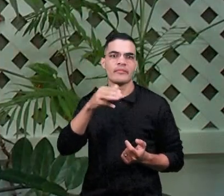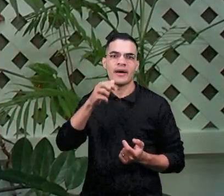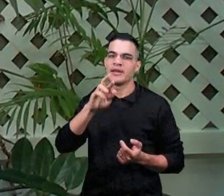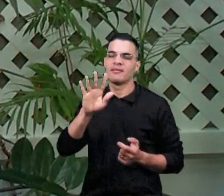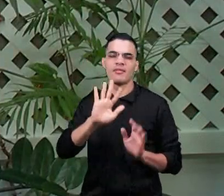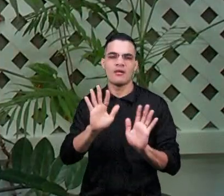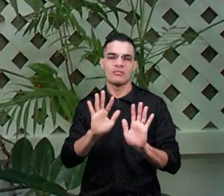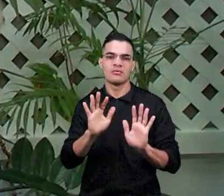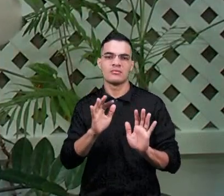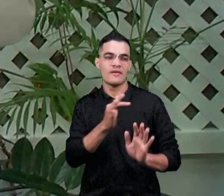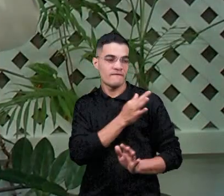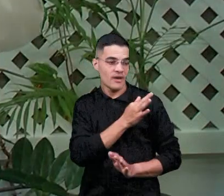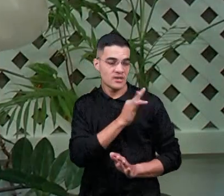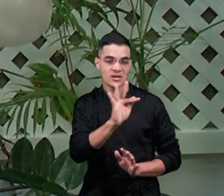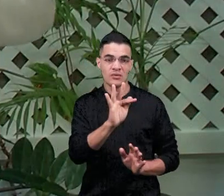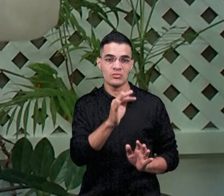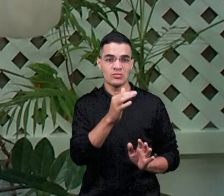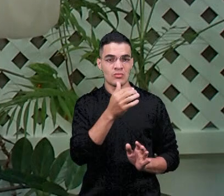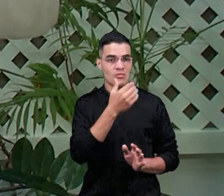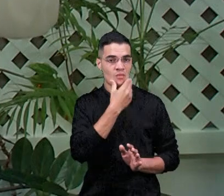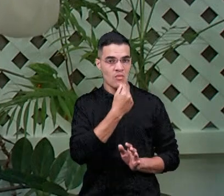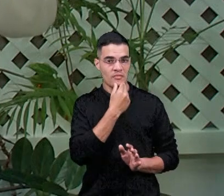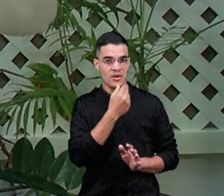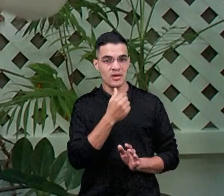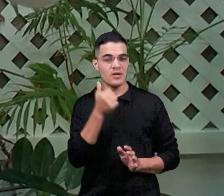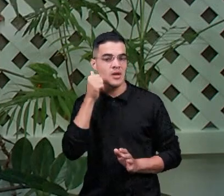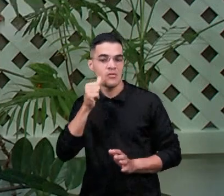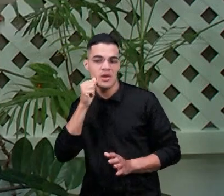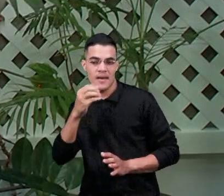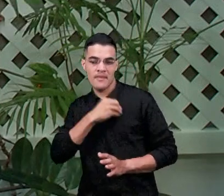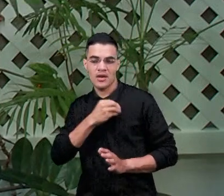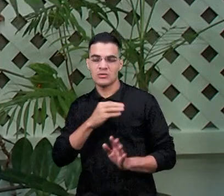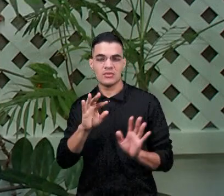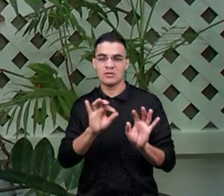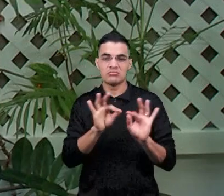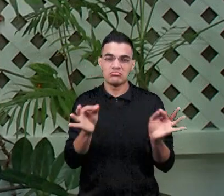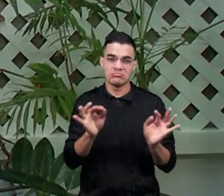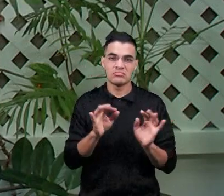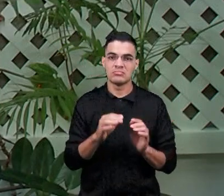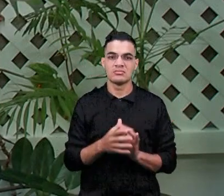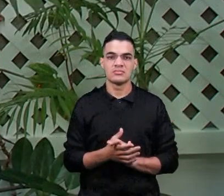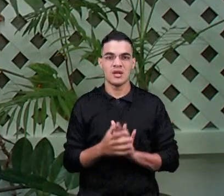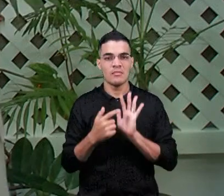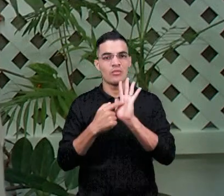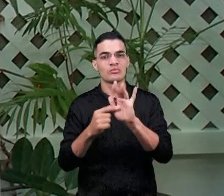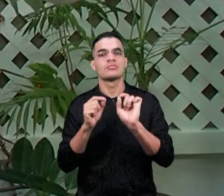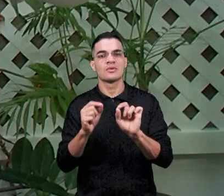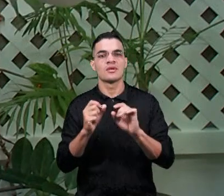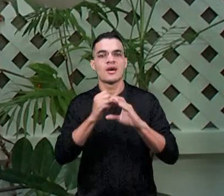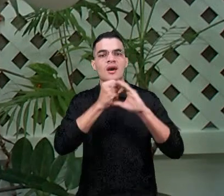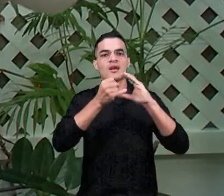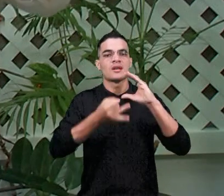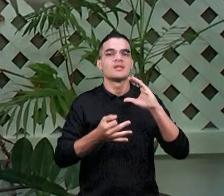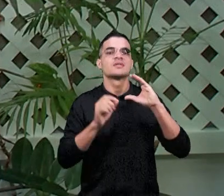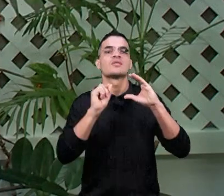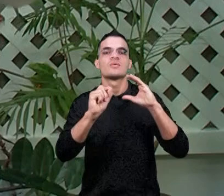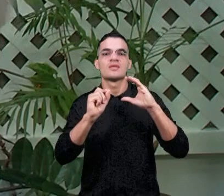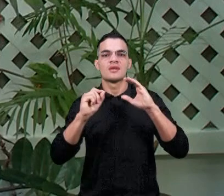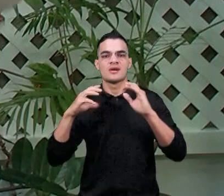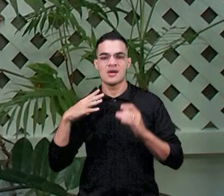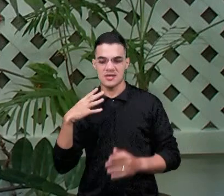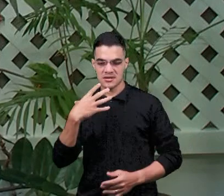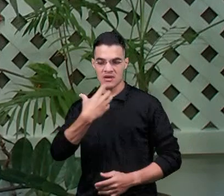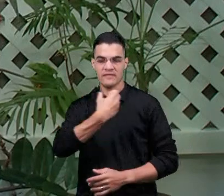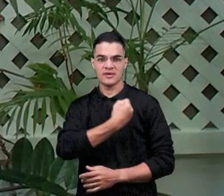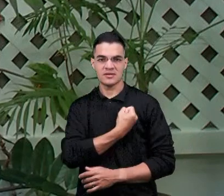pas le pharisien tel, non. Il met ici, dans ce passage, l'aspect de salut